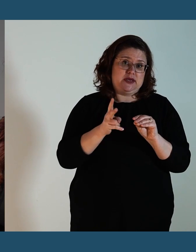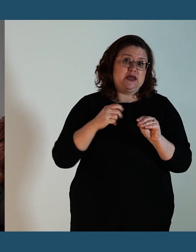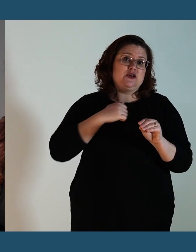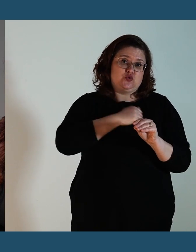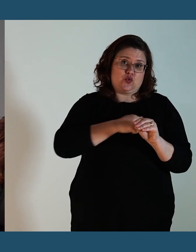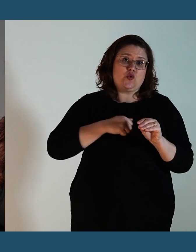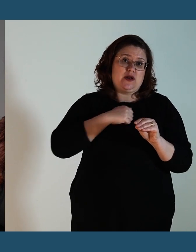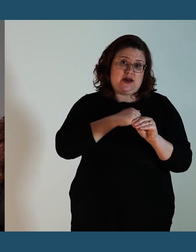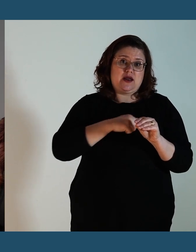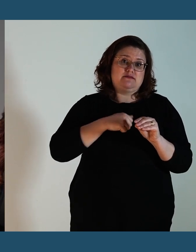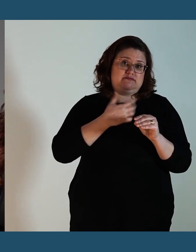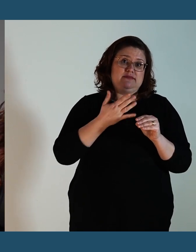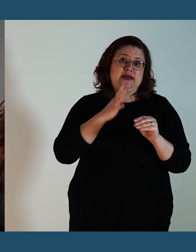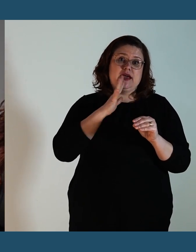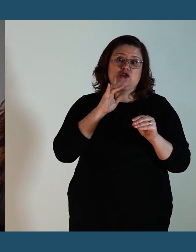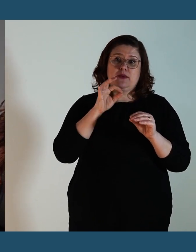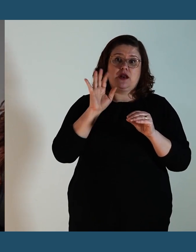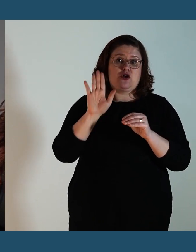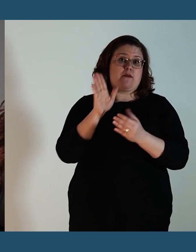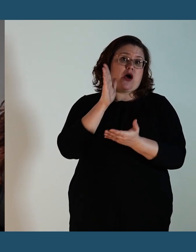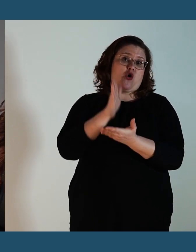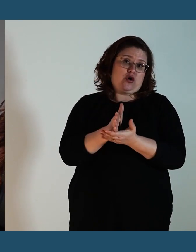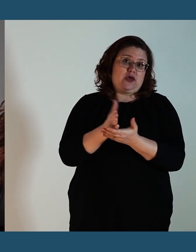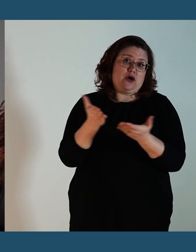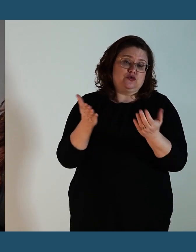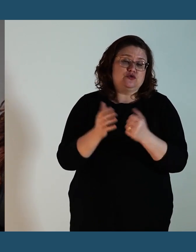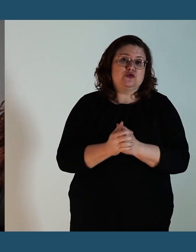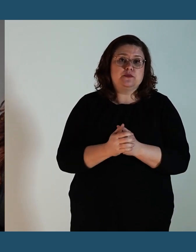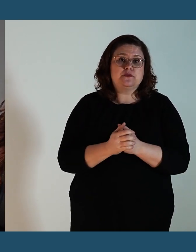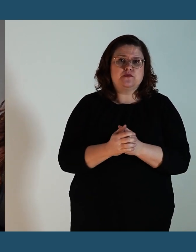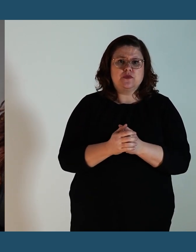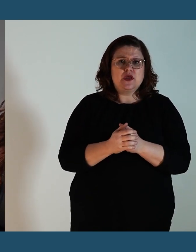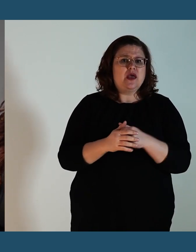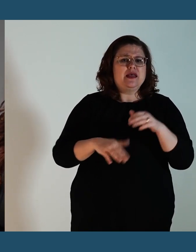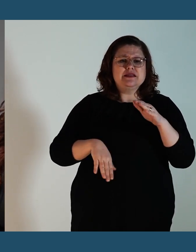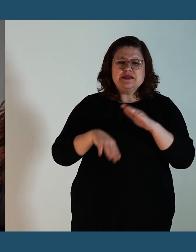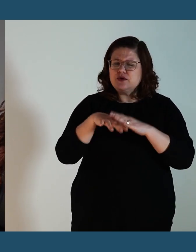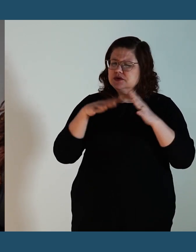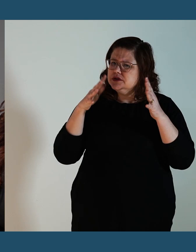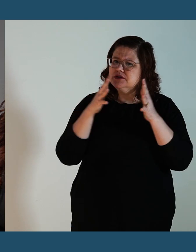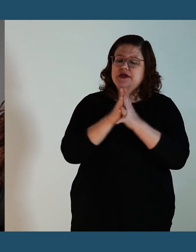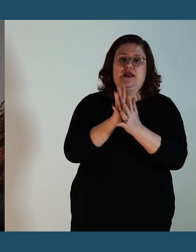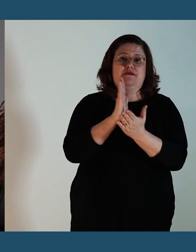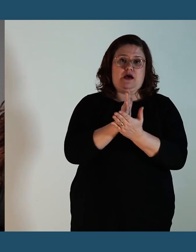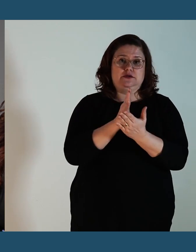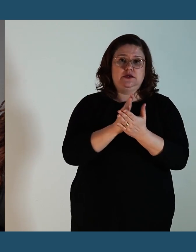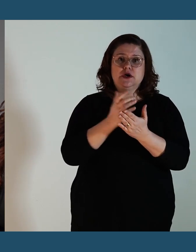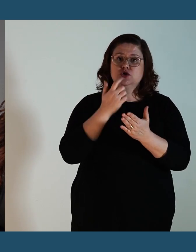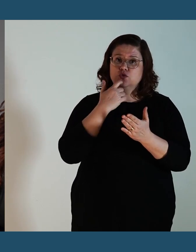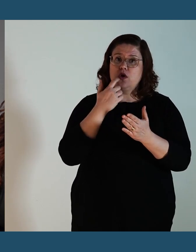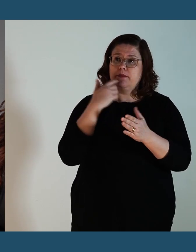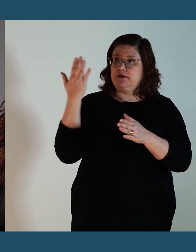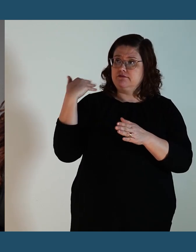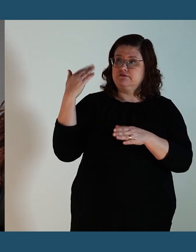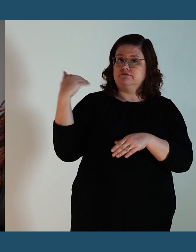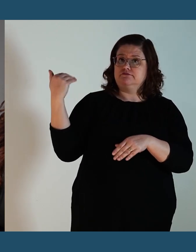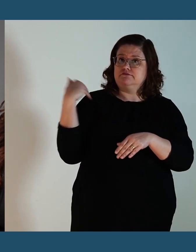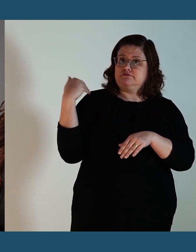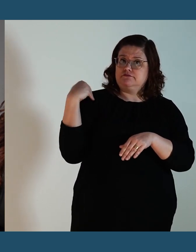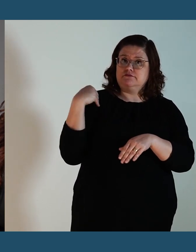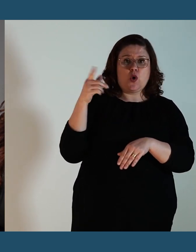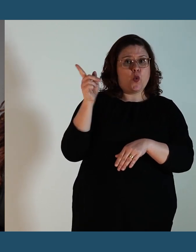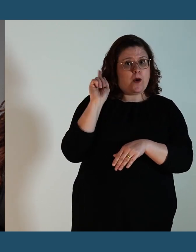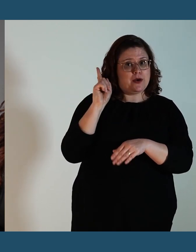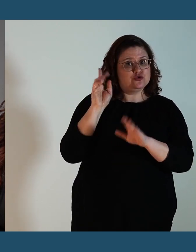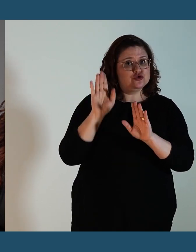alkuperäiskansan niin kuin oikeuksista, että näin ilmiselvässä asiassa, jos Suomi on saanut huomautuksia, niin tätä ei